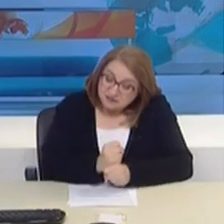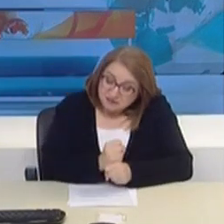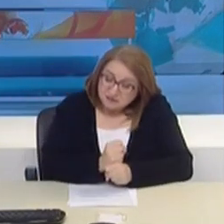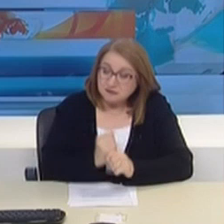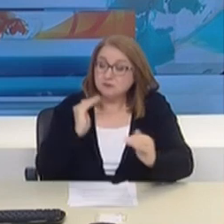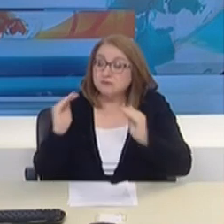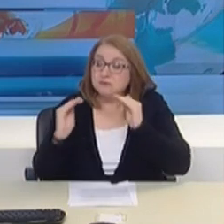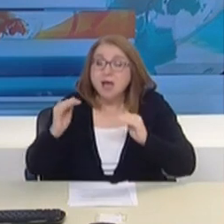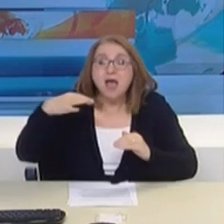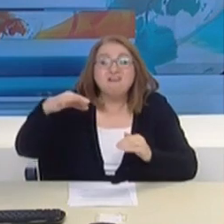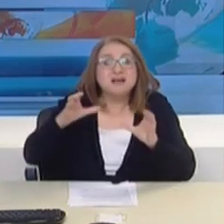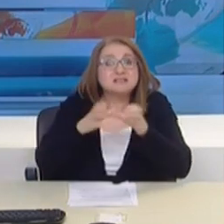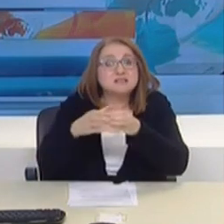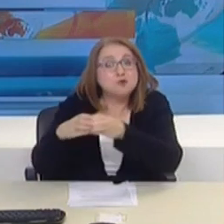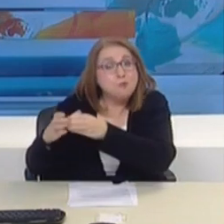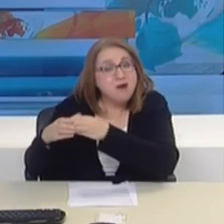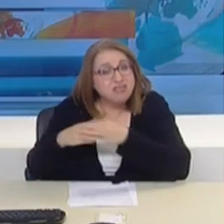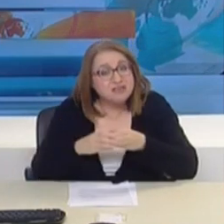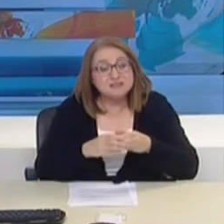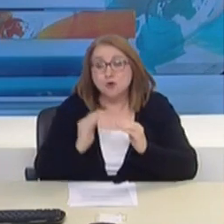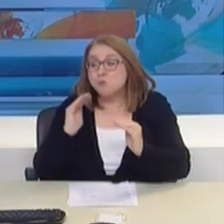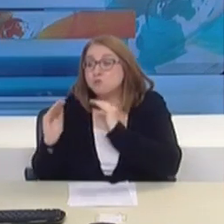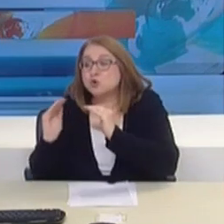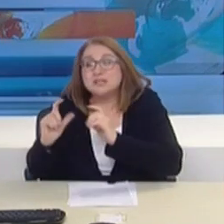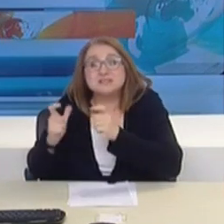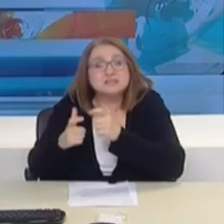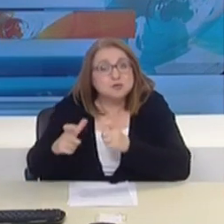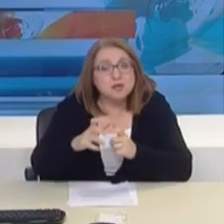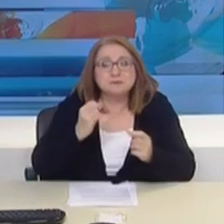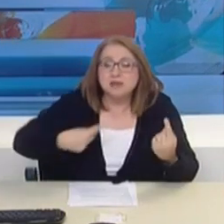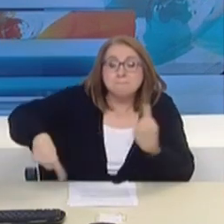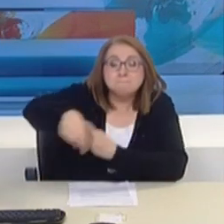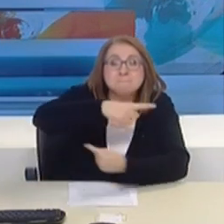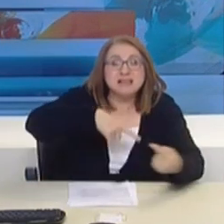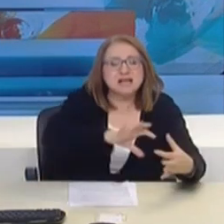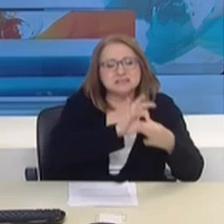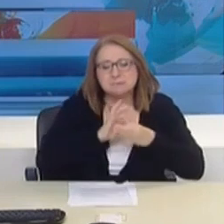να προστατεύσουμε τους ανθρώπους μας, να στηρίξουμε ο ένας τον άλλο. Ευχαριστώ.